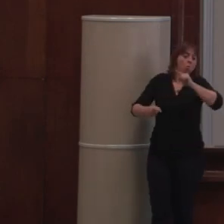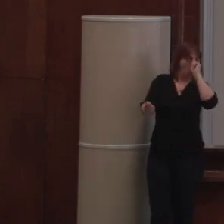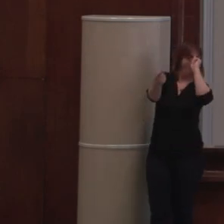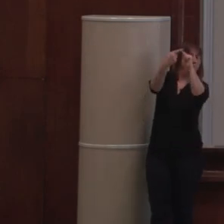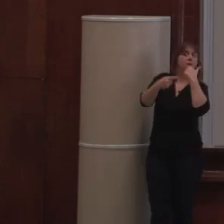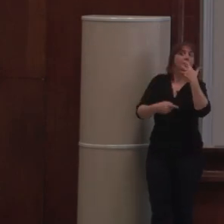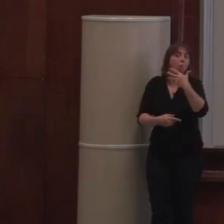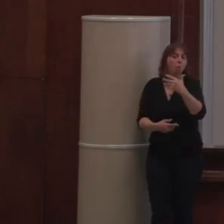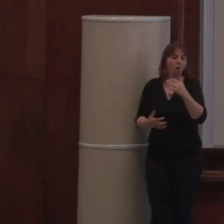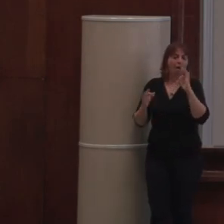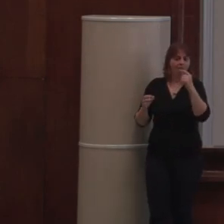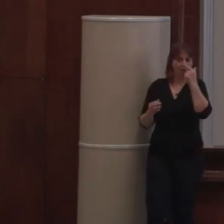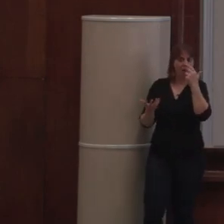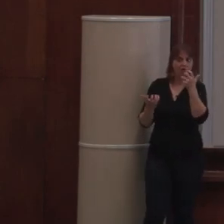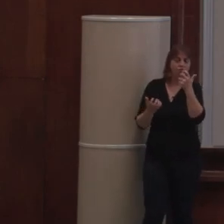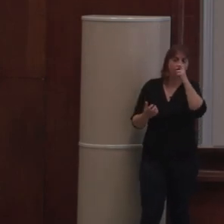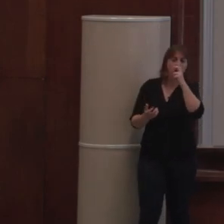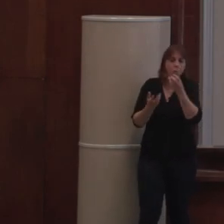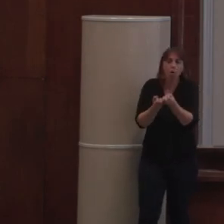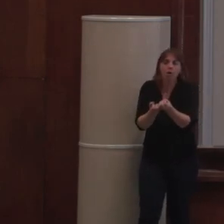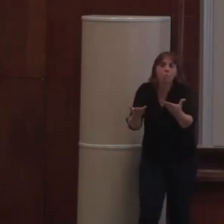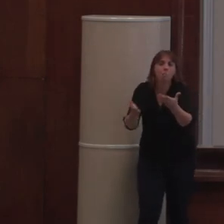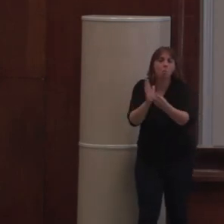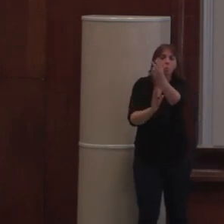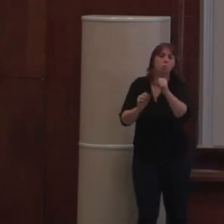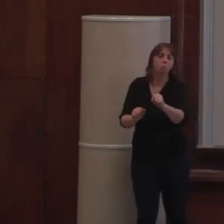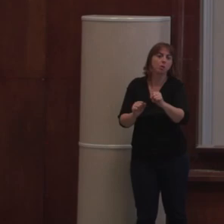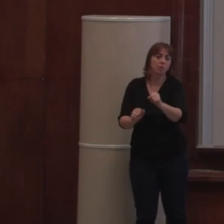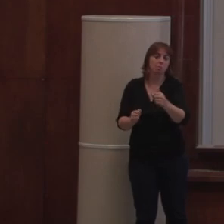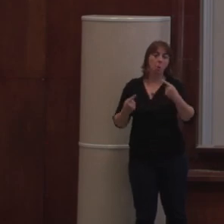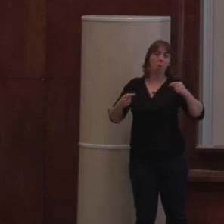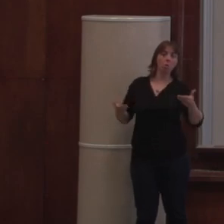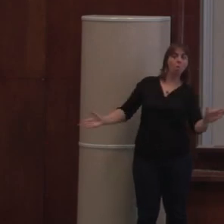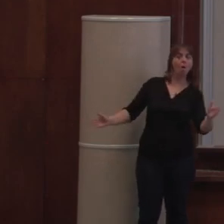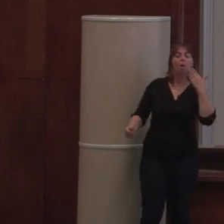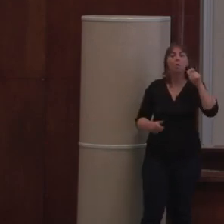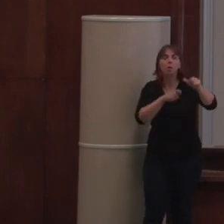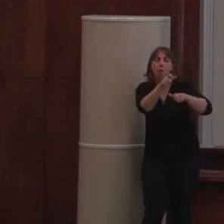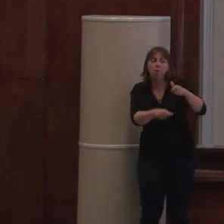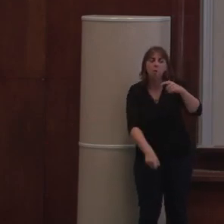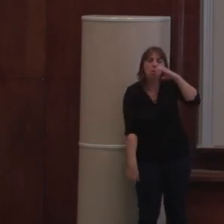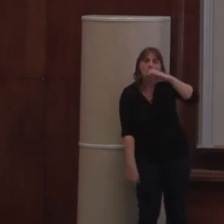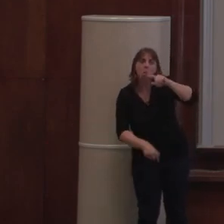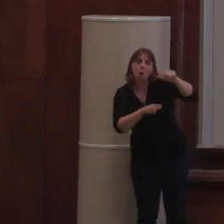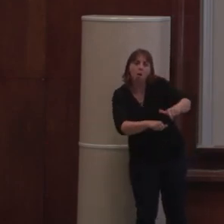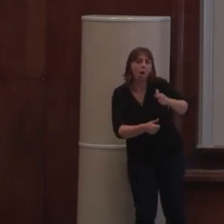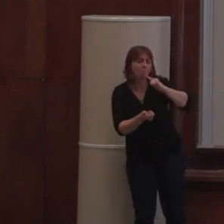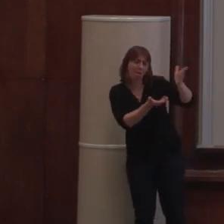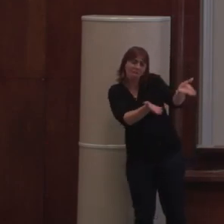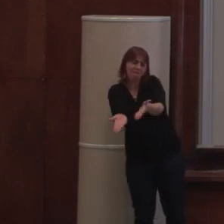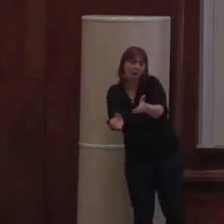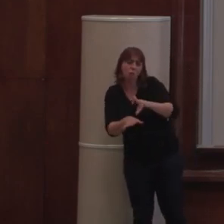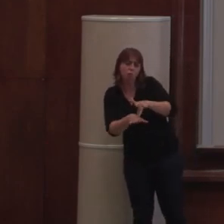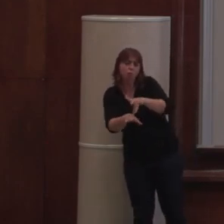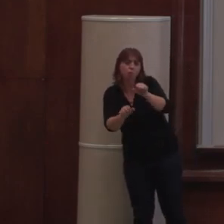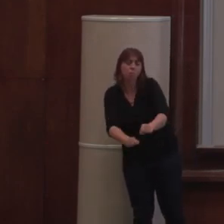un truc en elm, peut-être il y aura un truc en vue, j'en sais rien. Très bien, enfin, on est ouvert là-dessus. Tant qu'on trouve des gens qui ont envie de le faire, on ne pas leur dire non. Donc